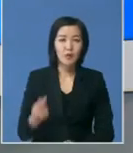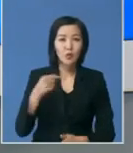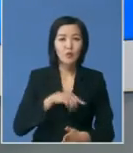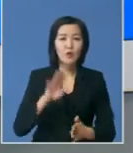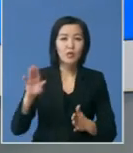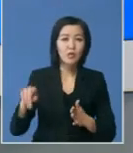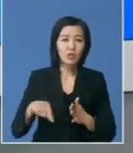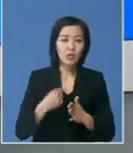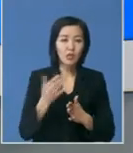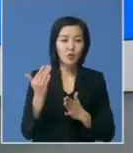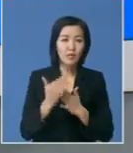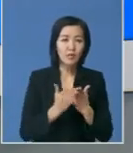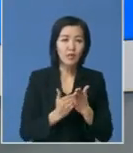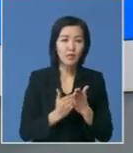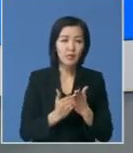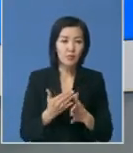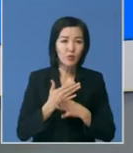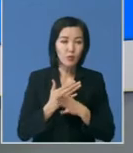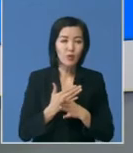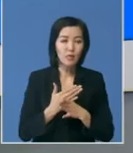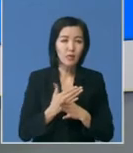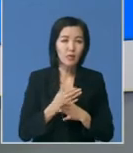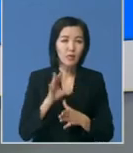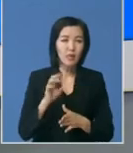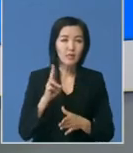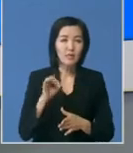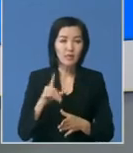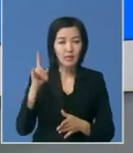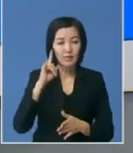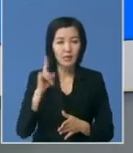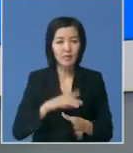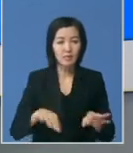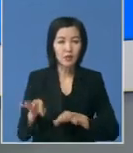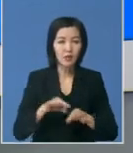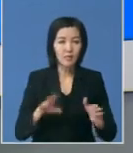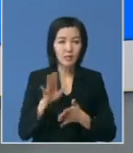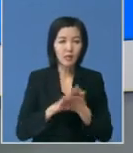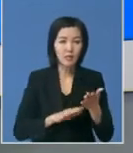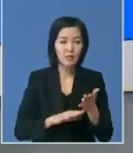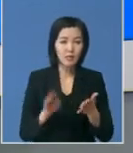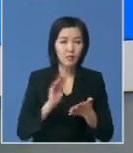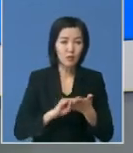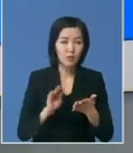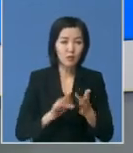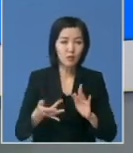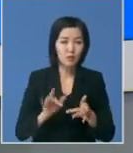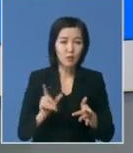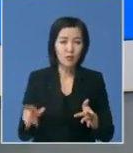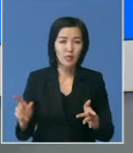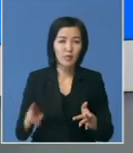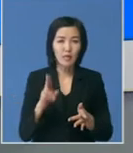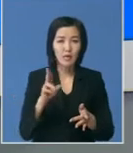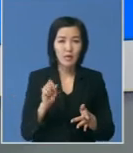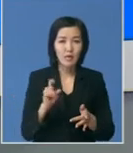Рухани жаңғыру бағдарламасы аясында қолға алынған Сакралды Қазақстан жобасы әлде жалғасып жатыр. Бұл жолы журналистер мен блогерлер Қарасай